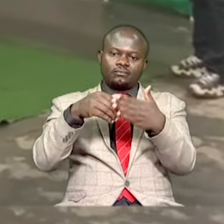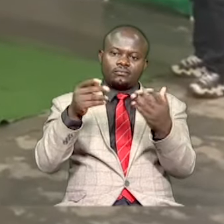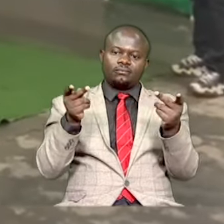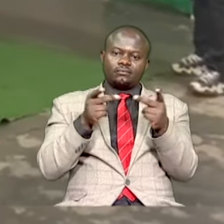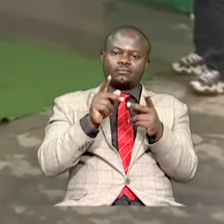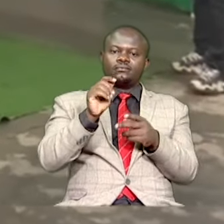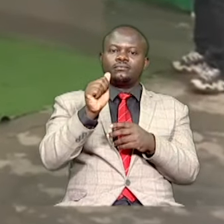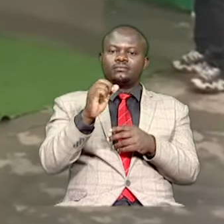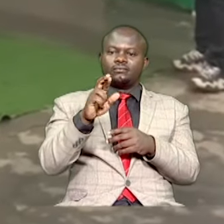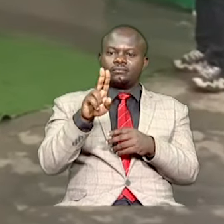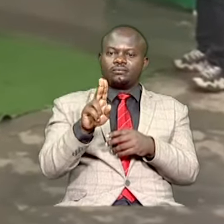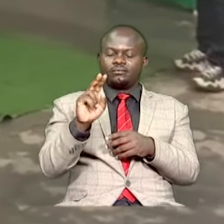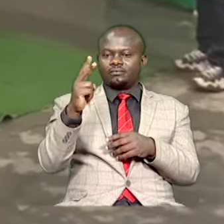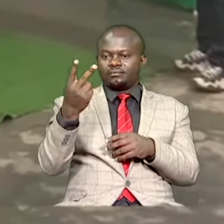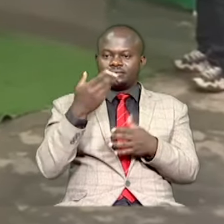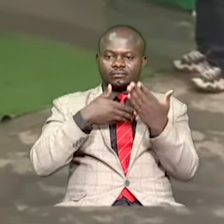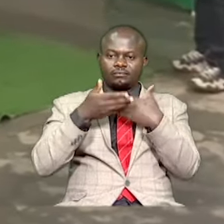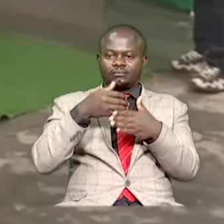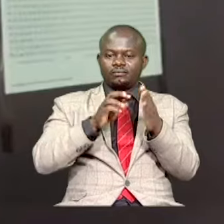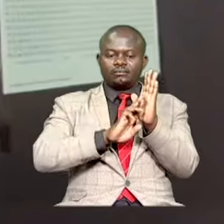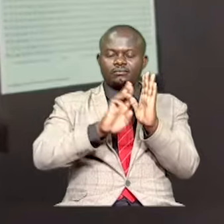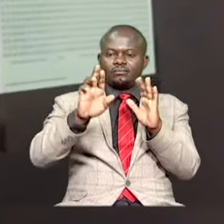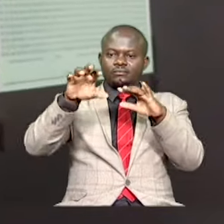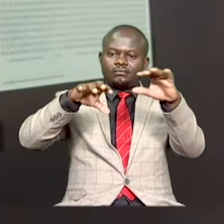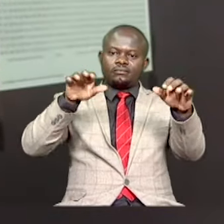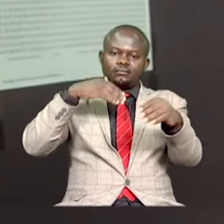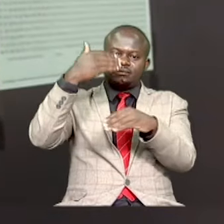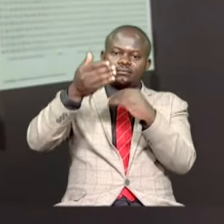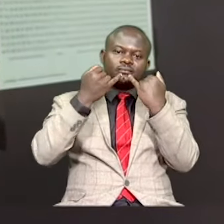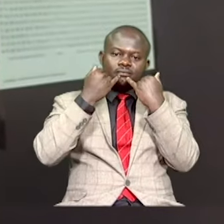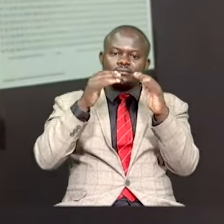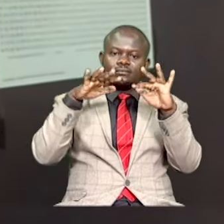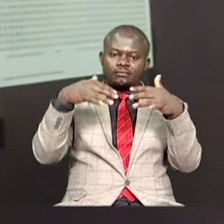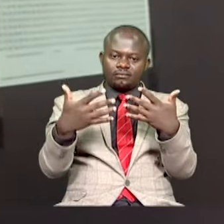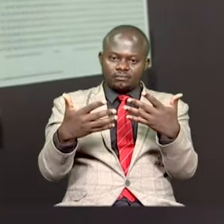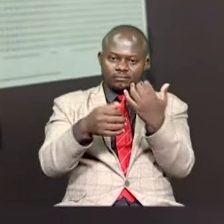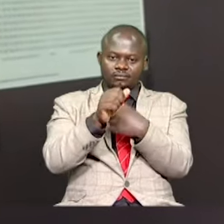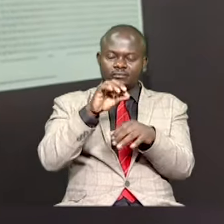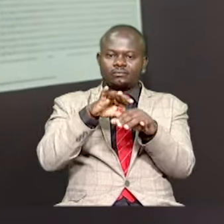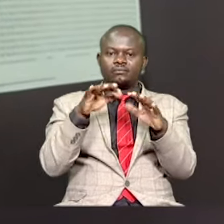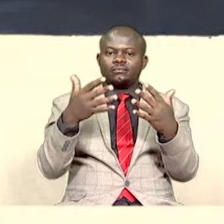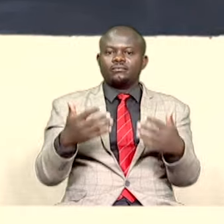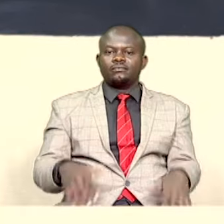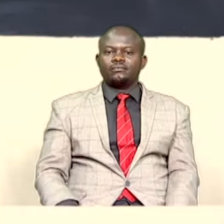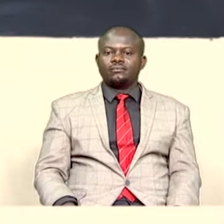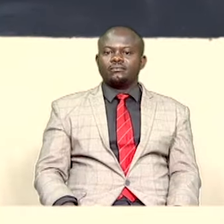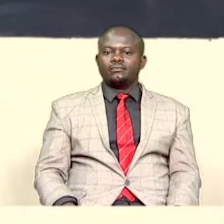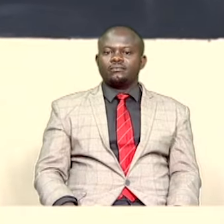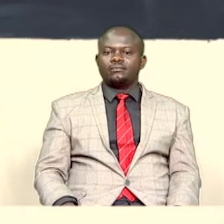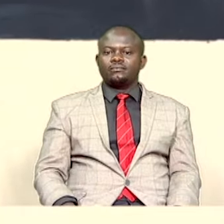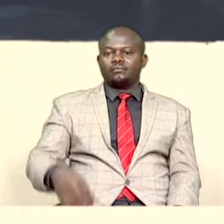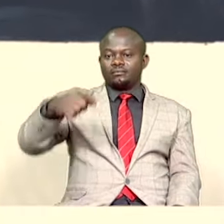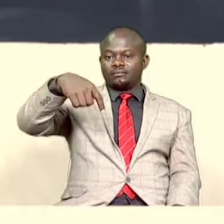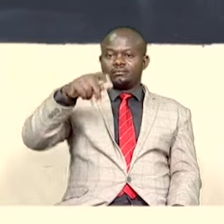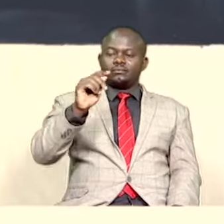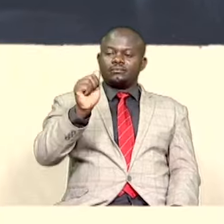ya Kakiro ya kabiri aganira n'uhagarariye iyi site maze amubwira uko igikorwa cy'amatora cyagenze. Turi hano Kakiro